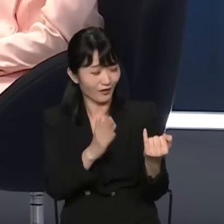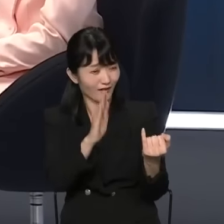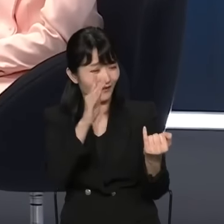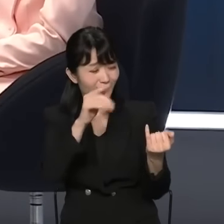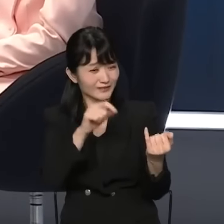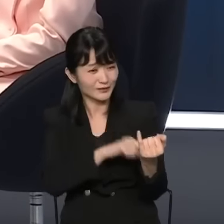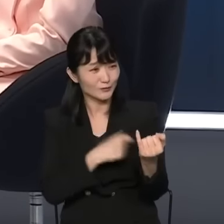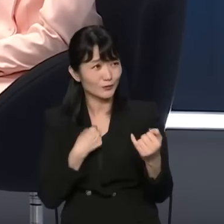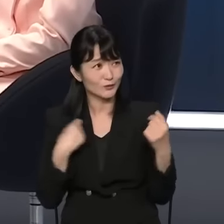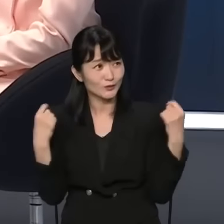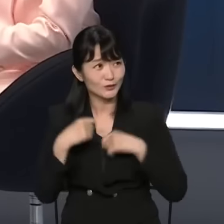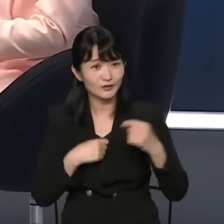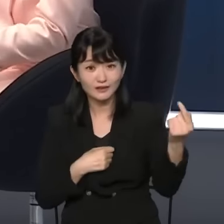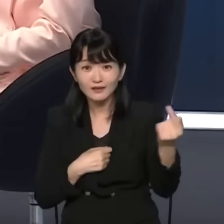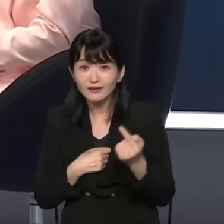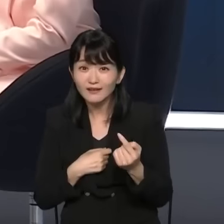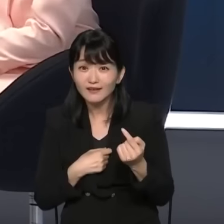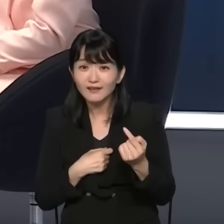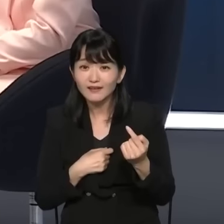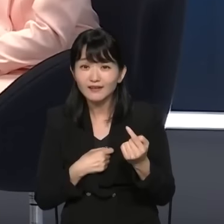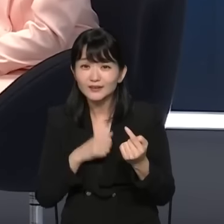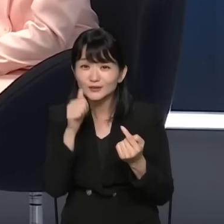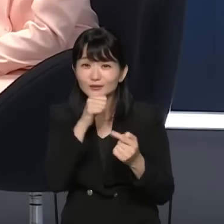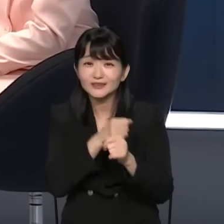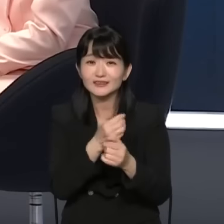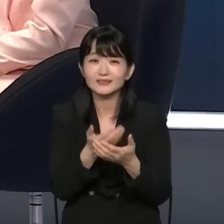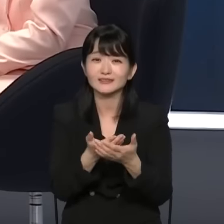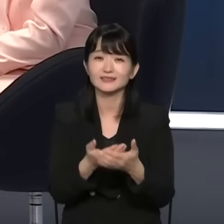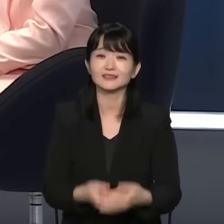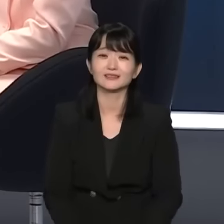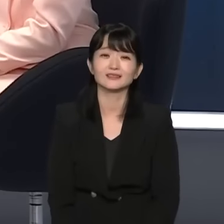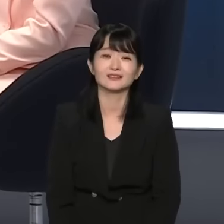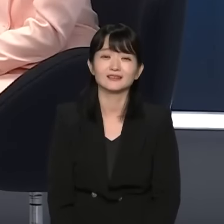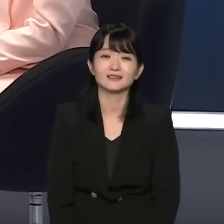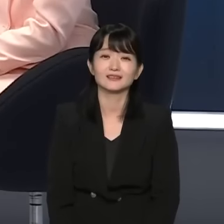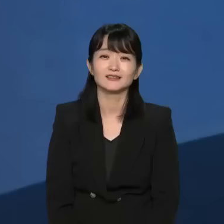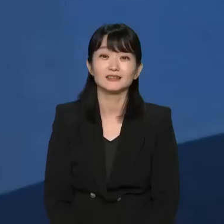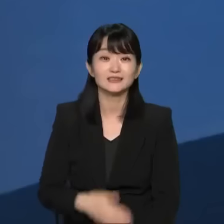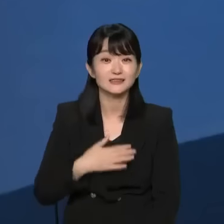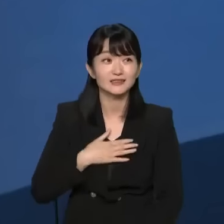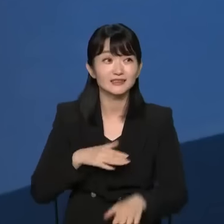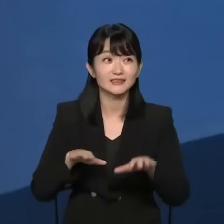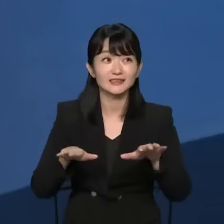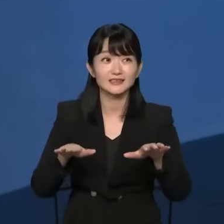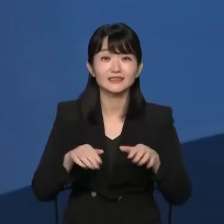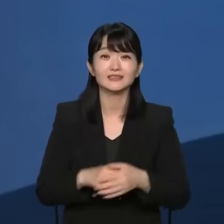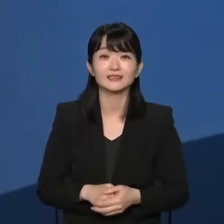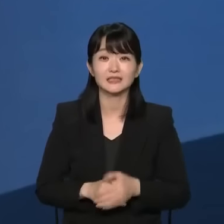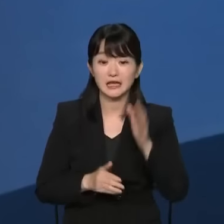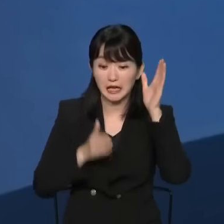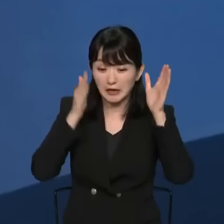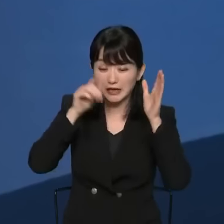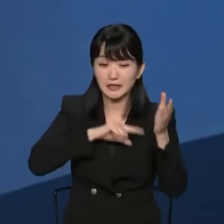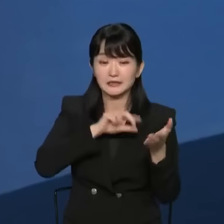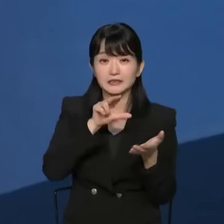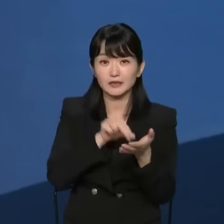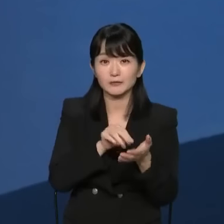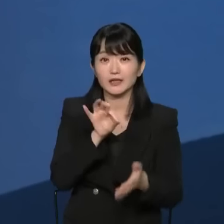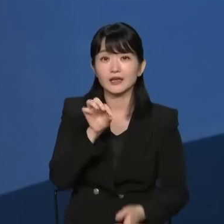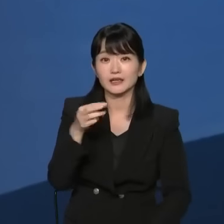의상을 입고 와주셨는데 네. 한번 직접 소개를 해주실까요? 네, 저는 오늘 뮤지컬